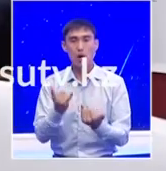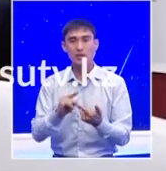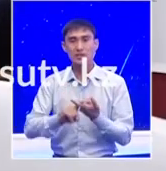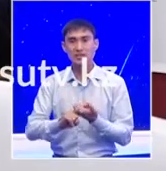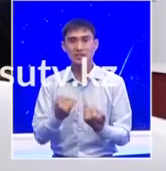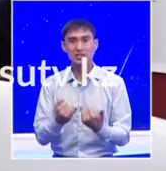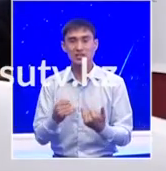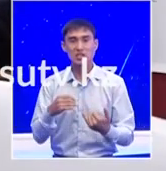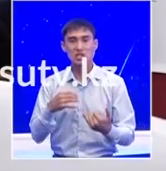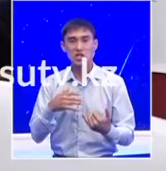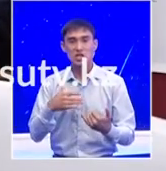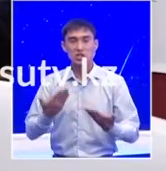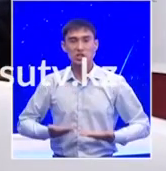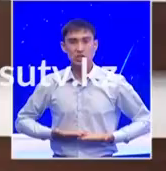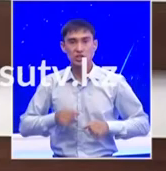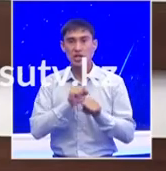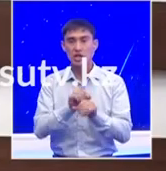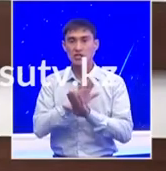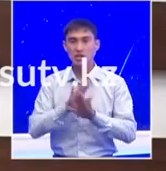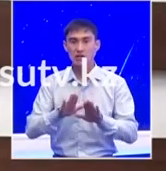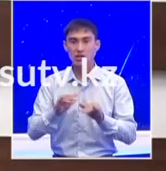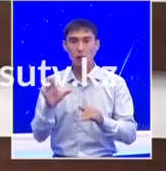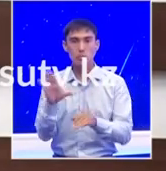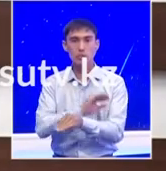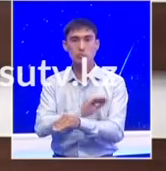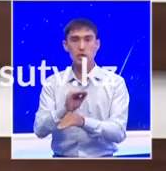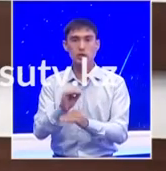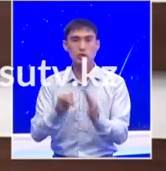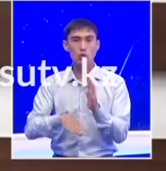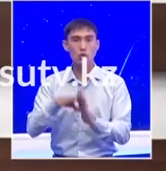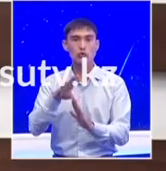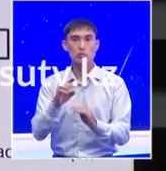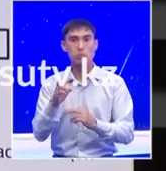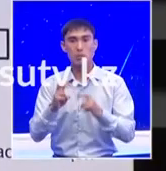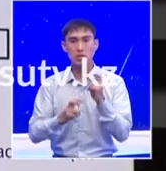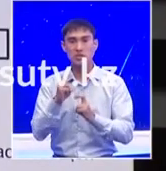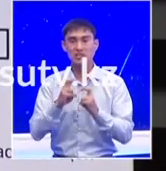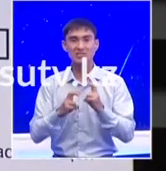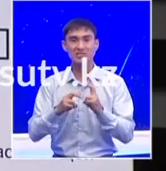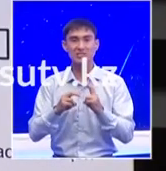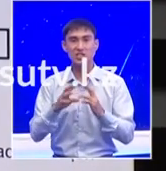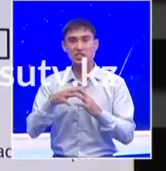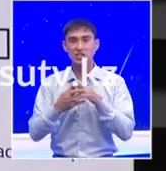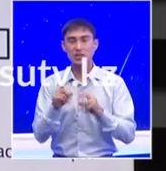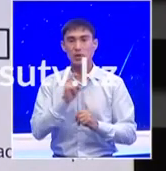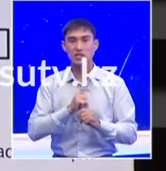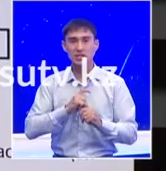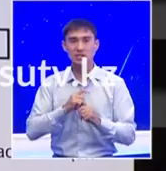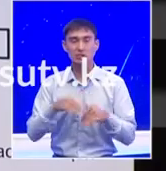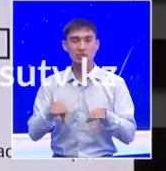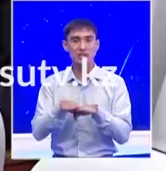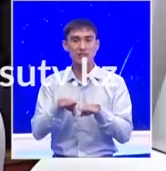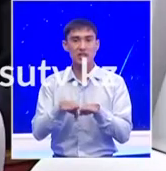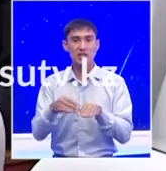важных предприятий не останавливалась. Обеспечен рост промышленности, сельском хозяйстве, строительном секторе. По сравнению с аналогичным